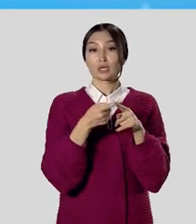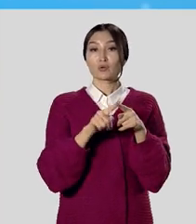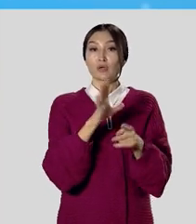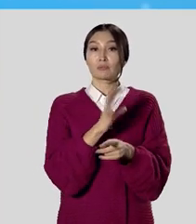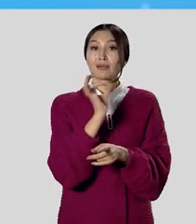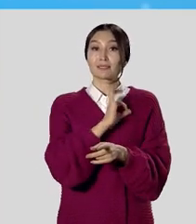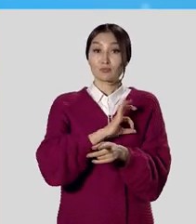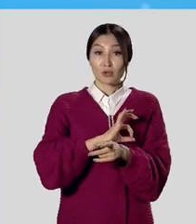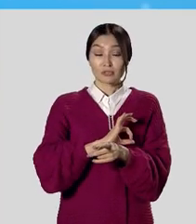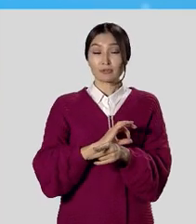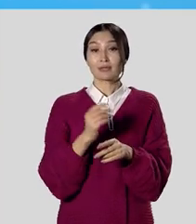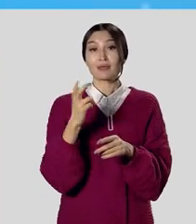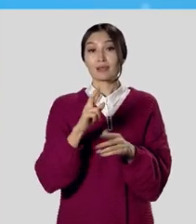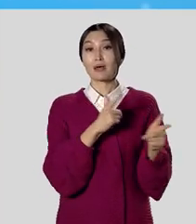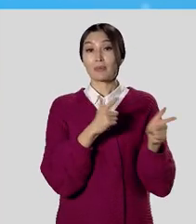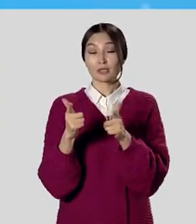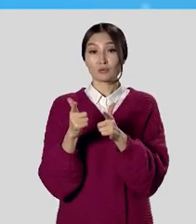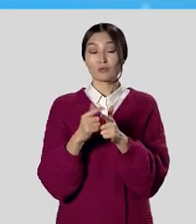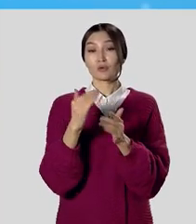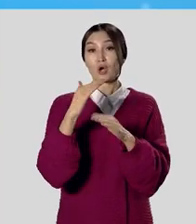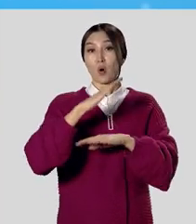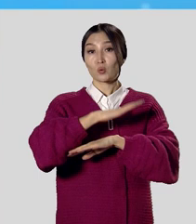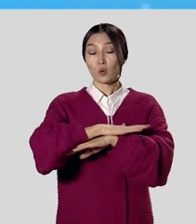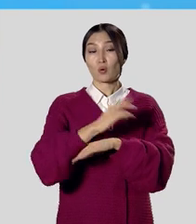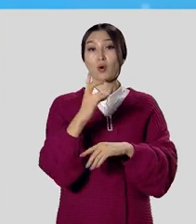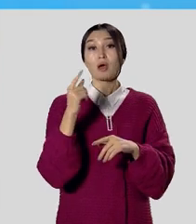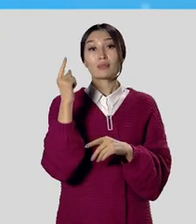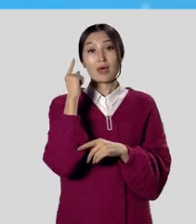были использованы для подготовки к уроку.